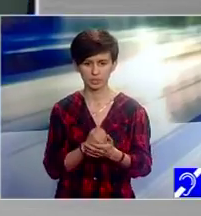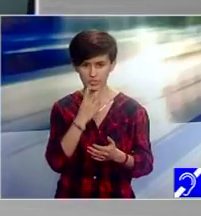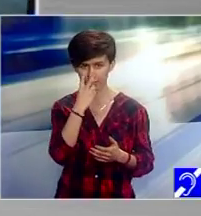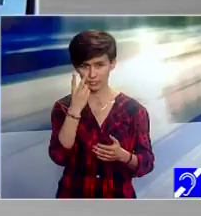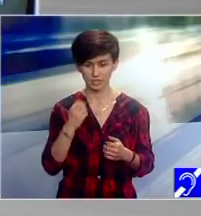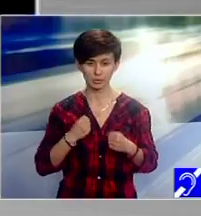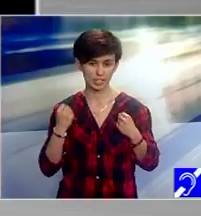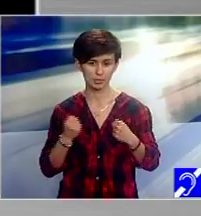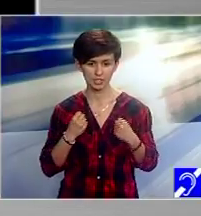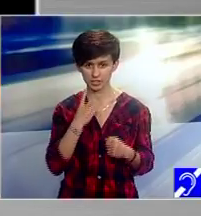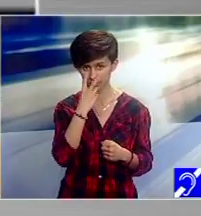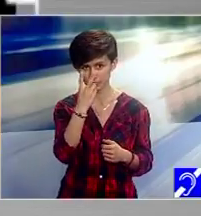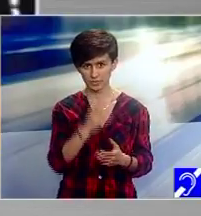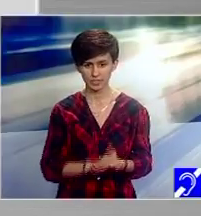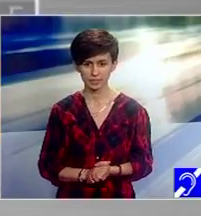priviți.